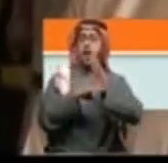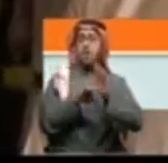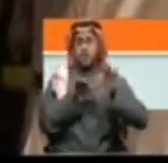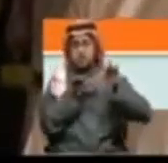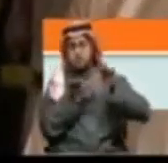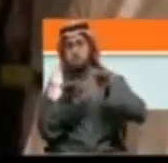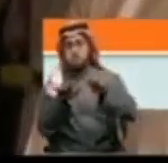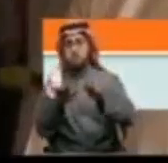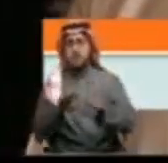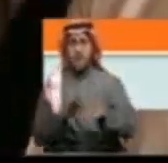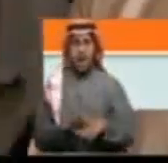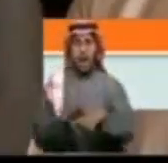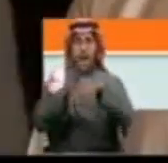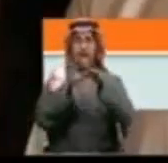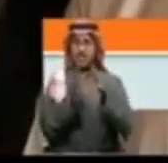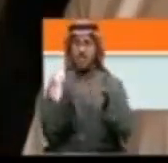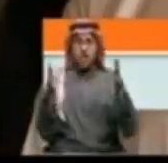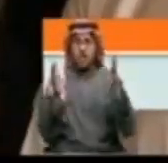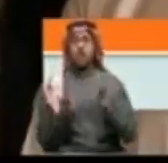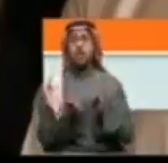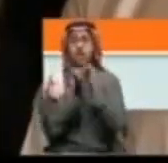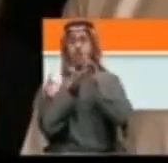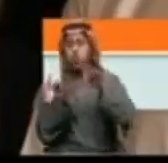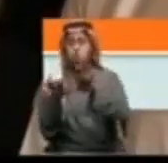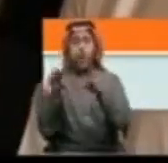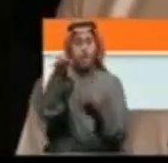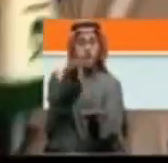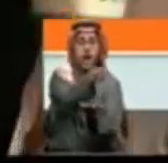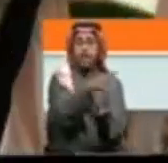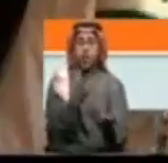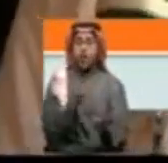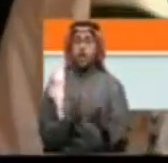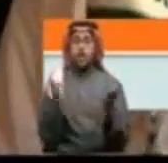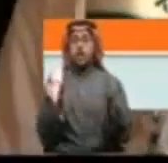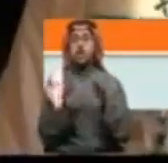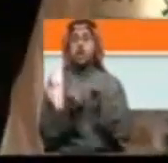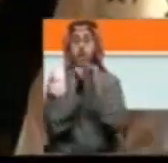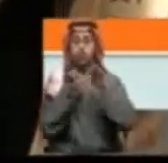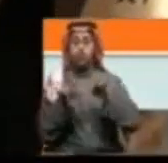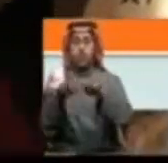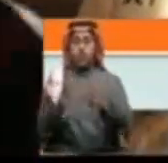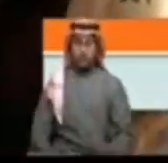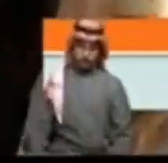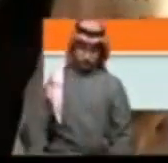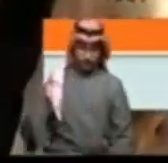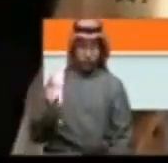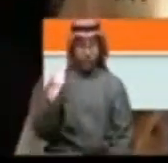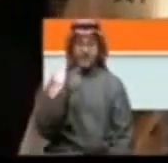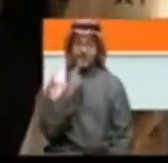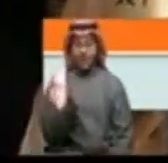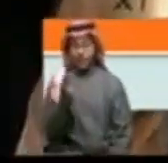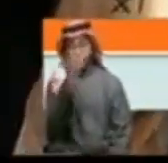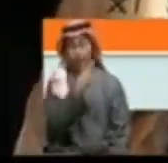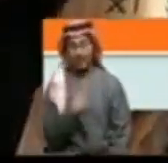الزوار الكرام، توافد الزوار الكرام على أبرز الأماكن الموجودة هنا، لو تحدثنا عنها. هذا في السعودية يعتبر سؤال صعب،